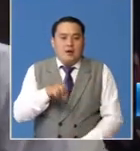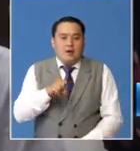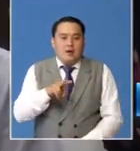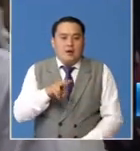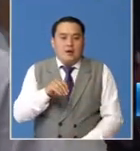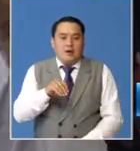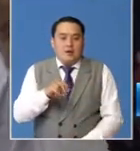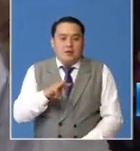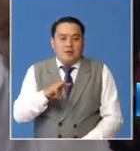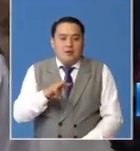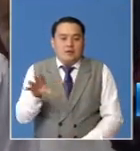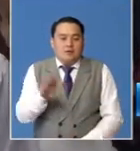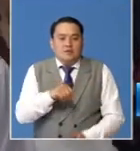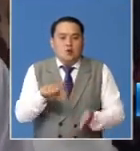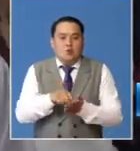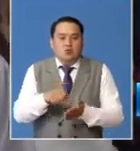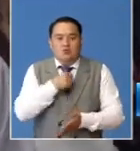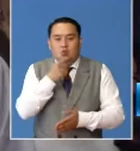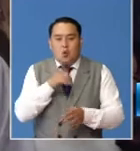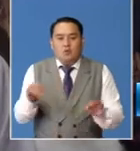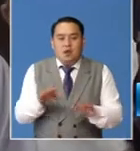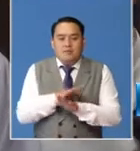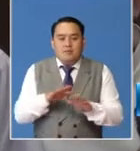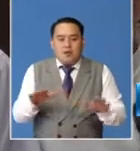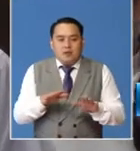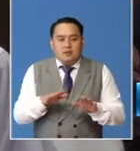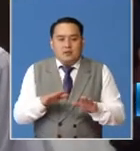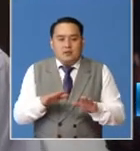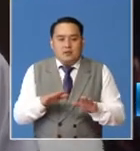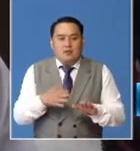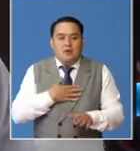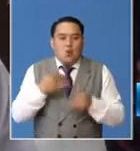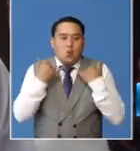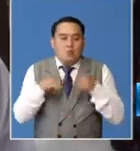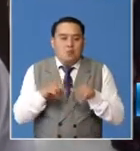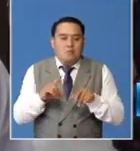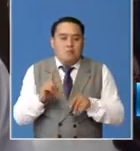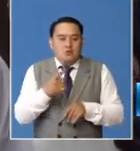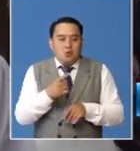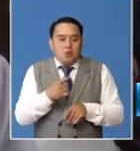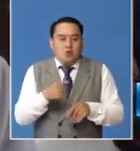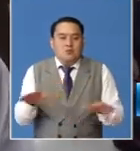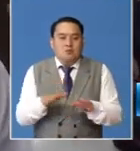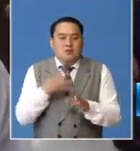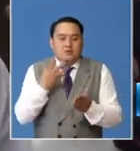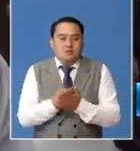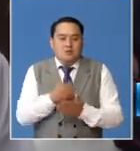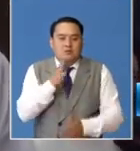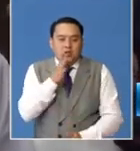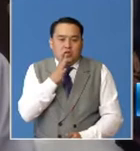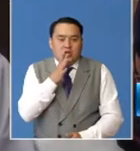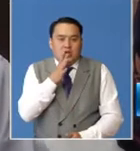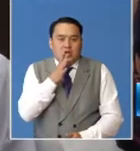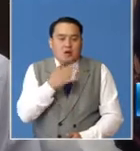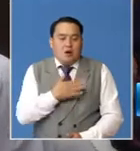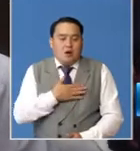Келеды». Тогда все участники пели взрослые песни, хиты тех времен. Меня удивило, почему бы им не исполнять песни своего возраста.